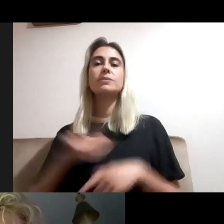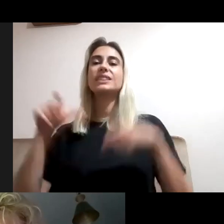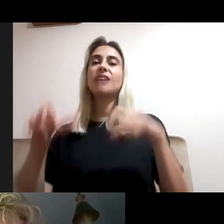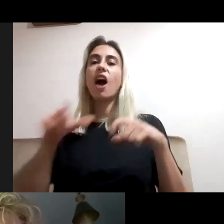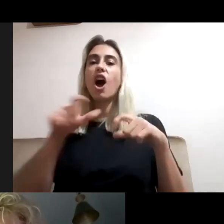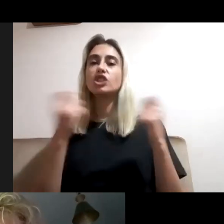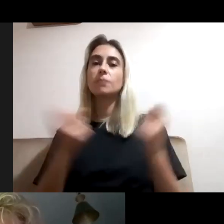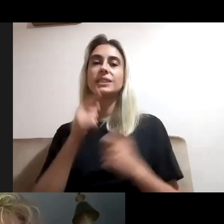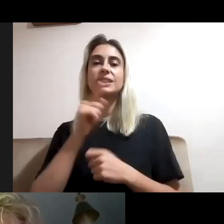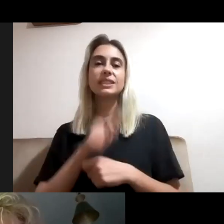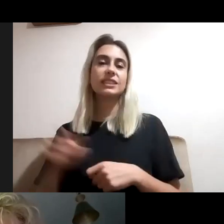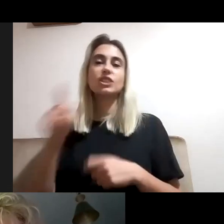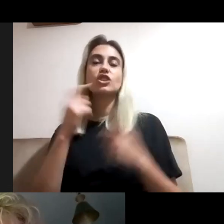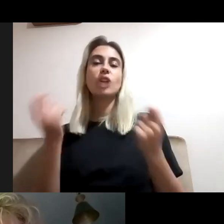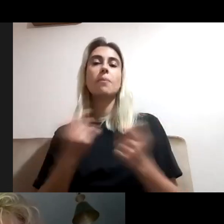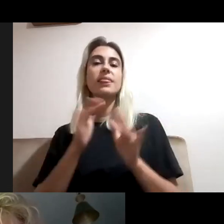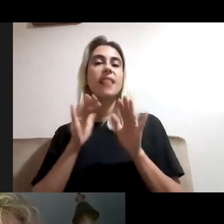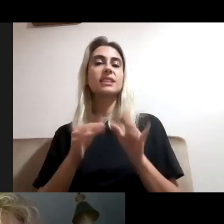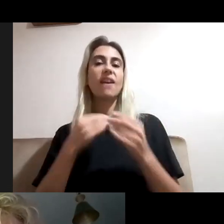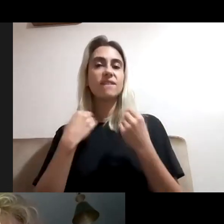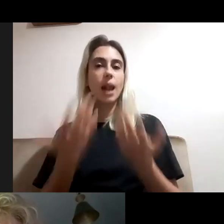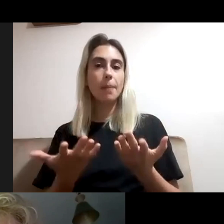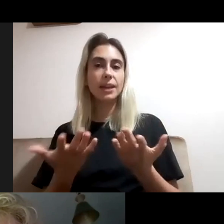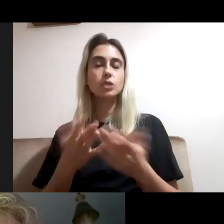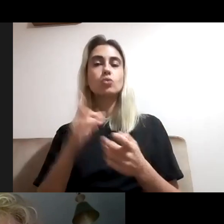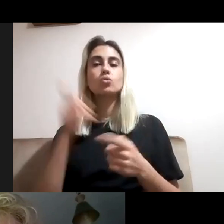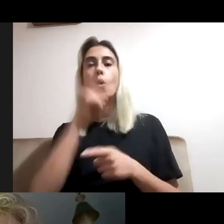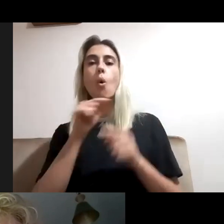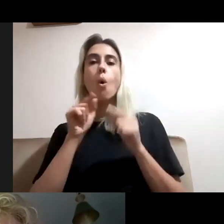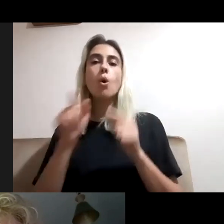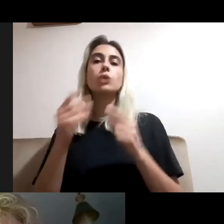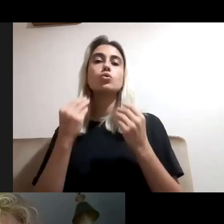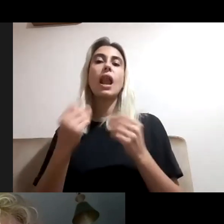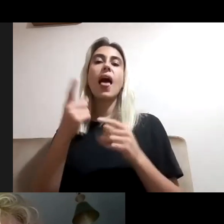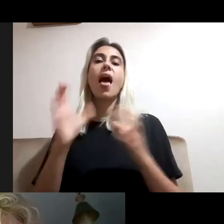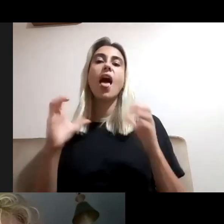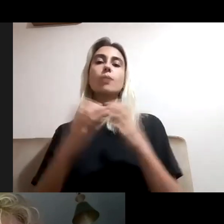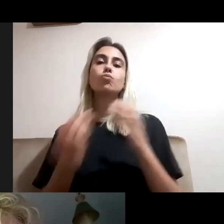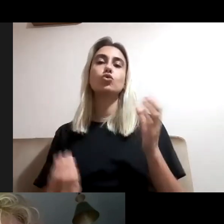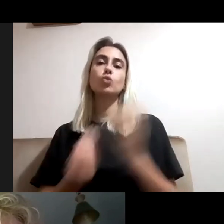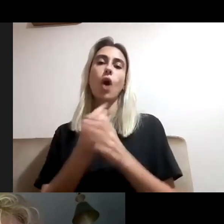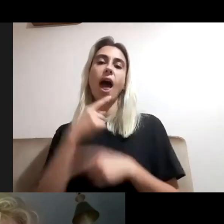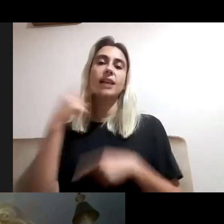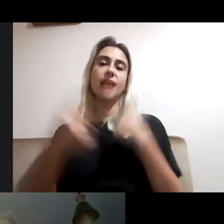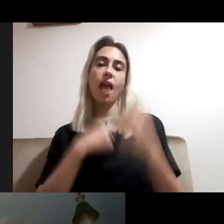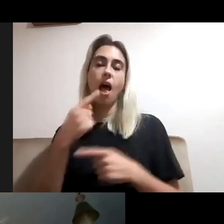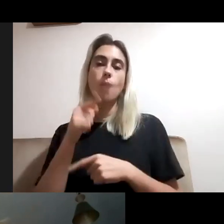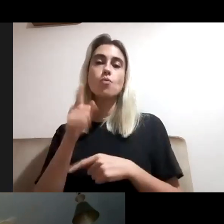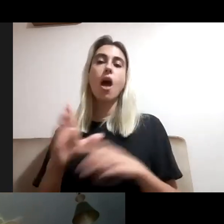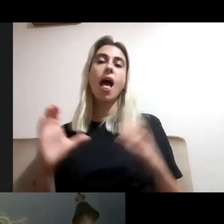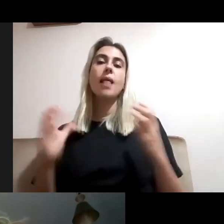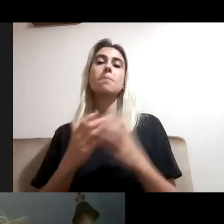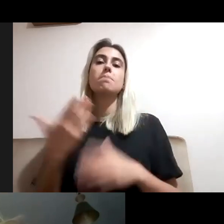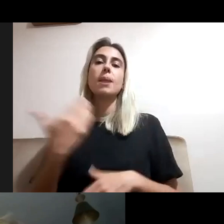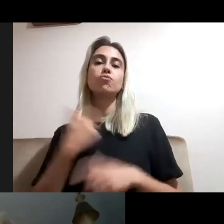sizlerin çalışmalarınıza da destek verebiliriz. Çünkü gerçekten oradan güzel bir ekip çıkıyor her sene. Bu ekipler benim